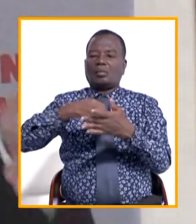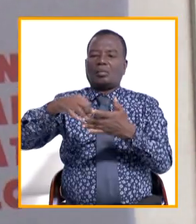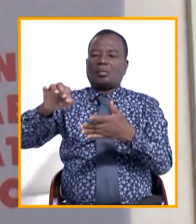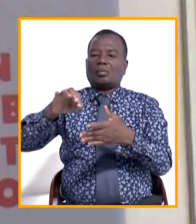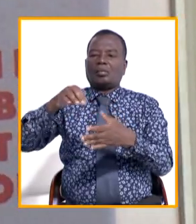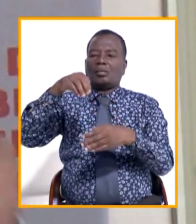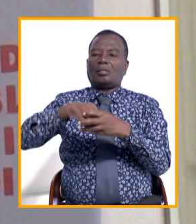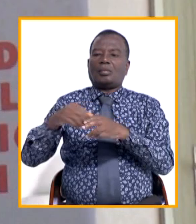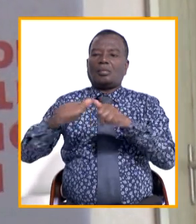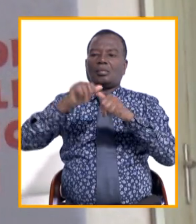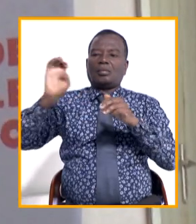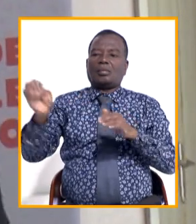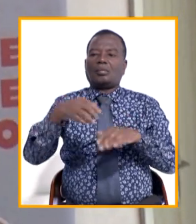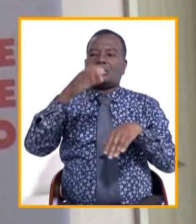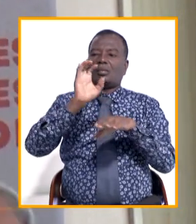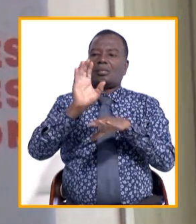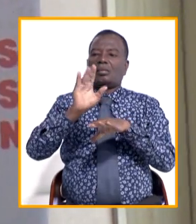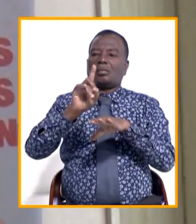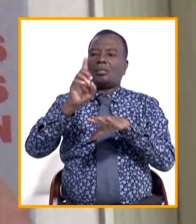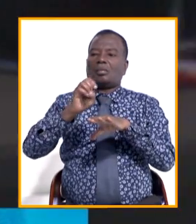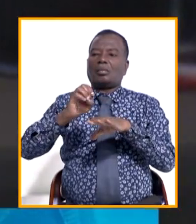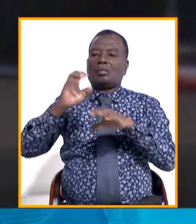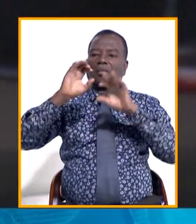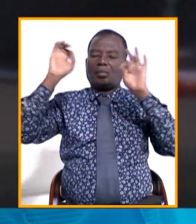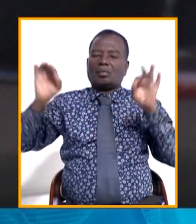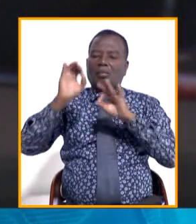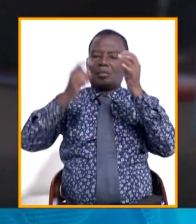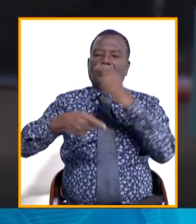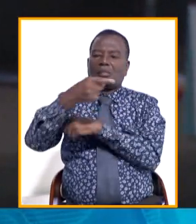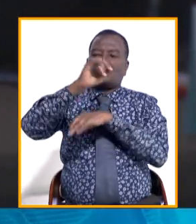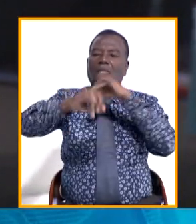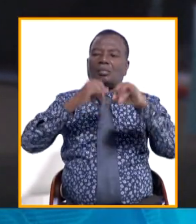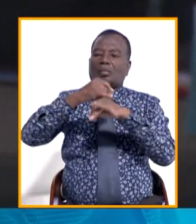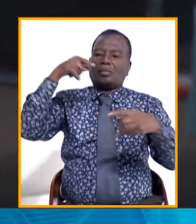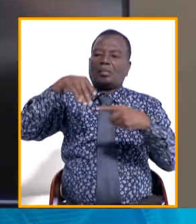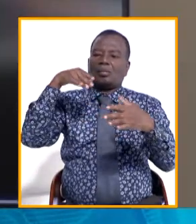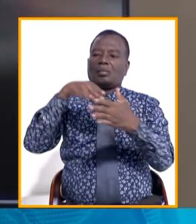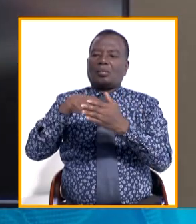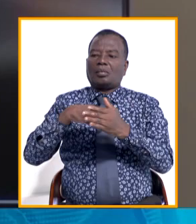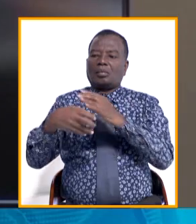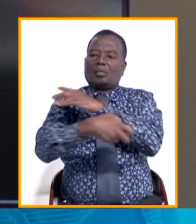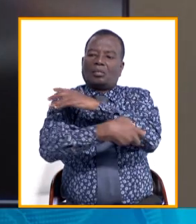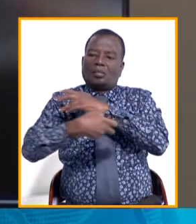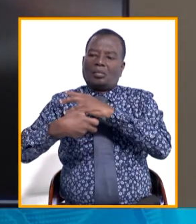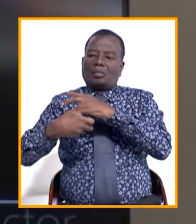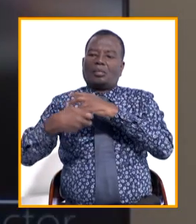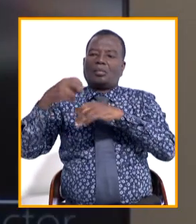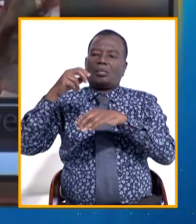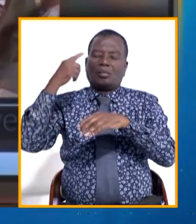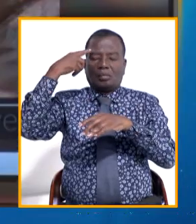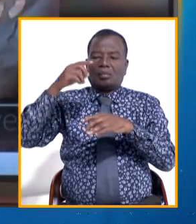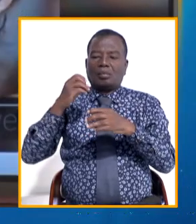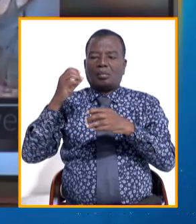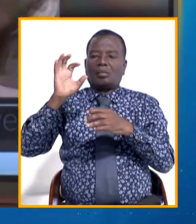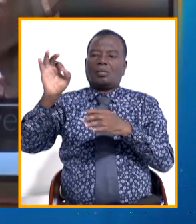dans le cadre des activités de la commémoration de la Journée internationale de lutte contre la corruption prévu